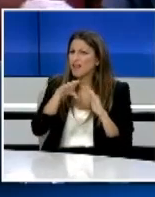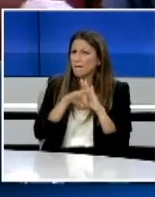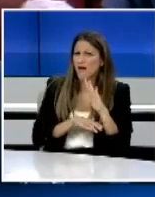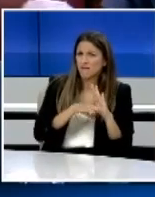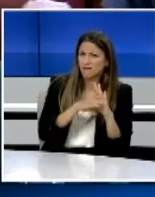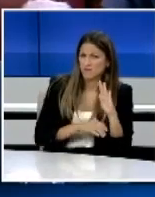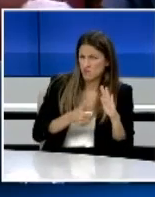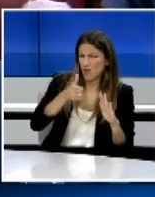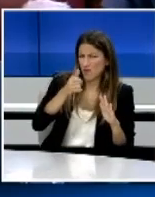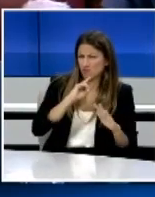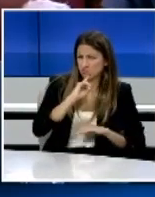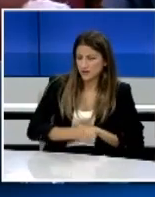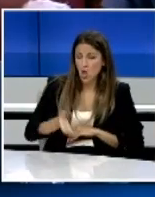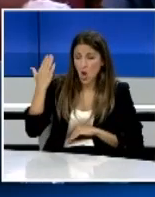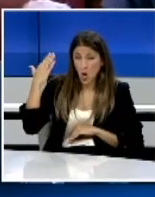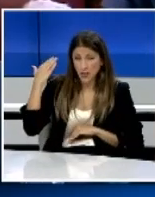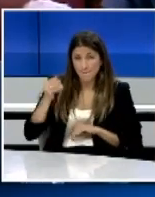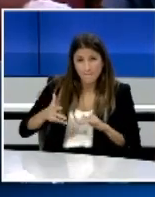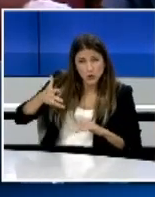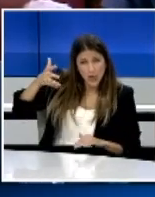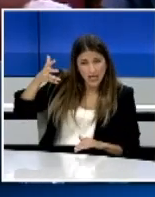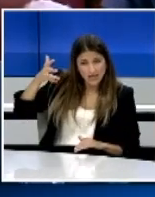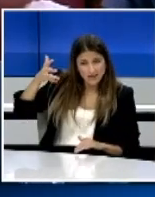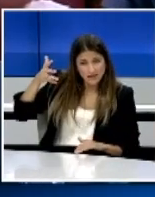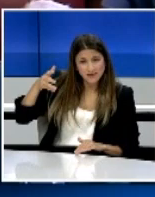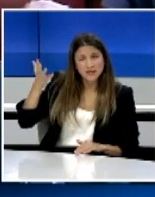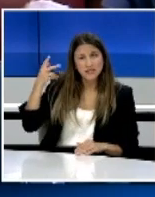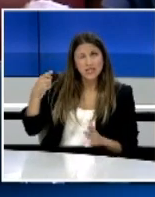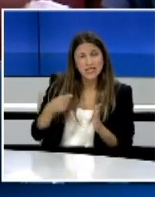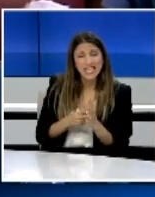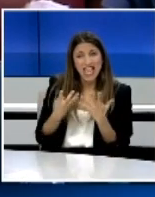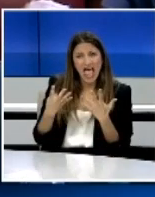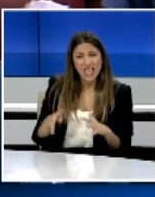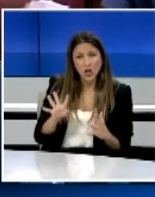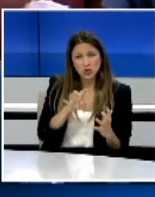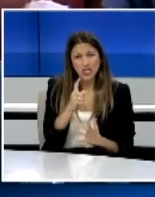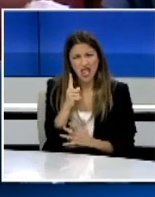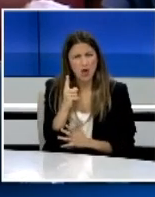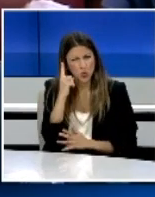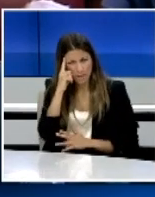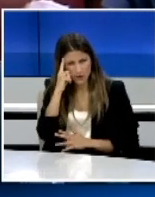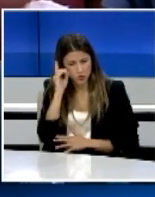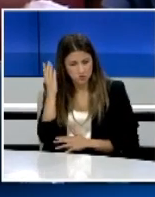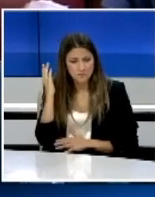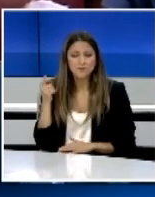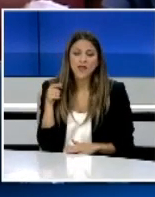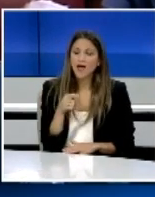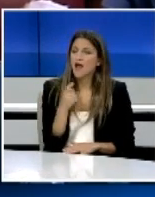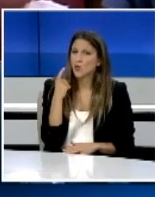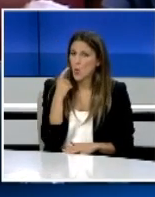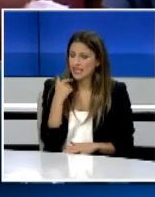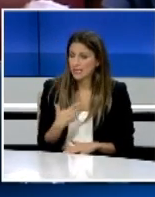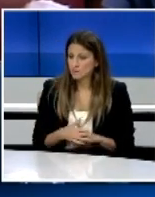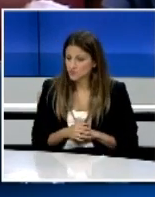ημερών του Κωνσταντίνου Μητσοτάκη, το 1991, αν δεν κάνω λάθος, που προβλέπει τη